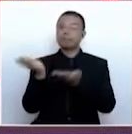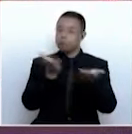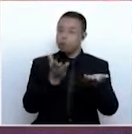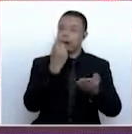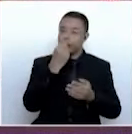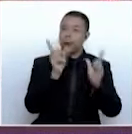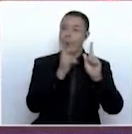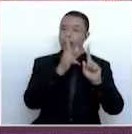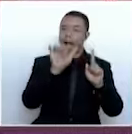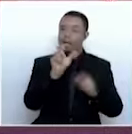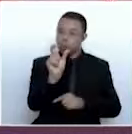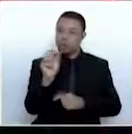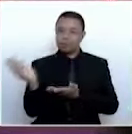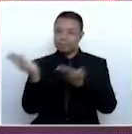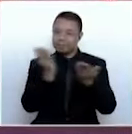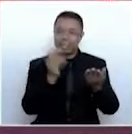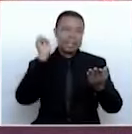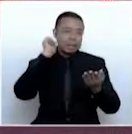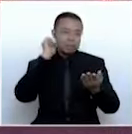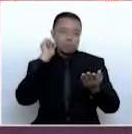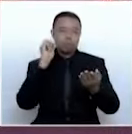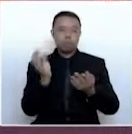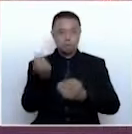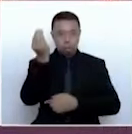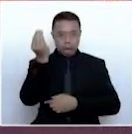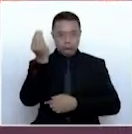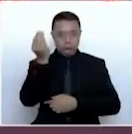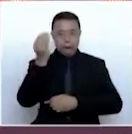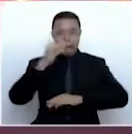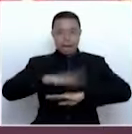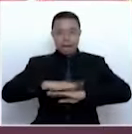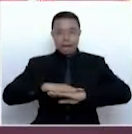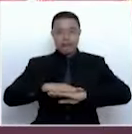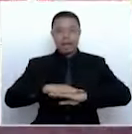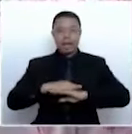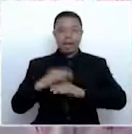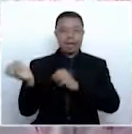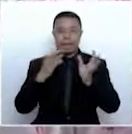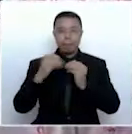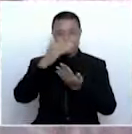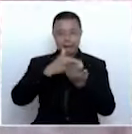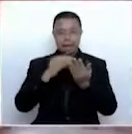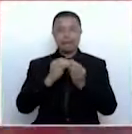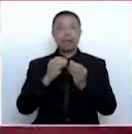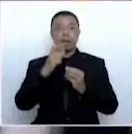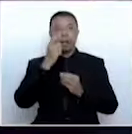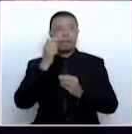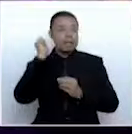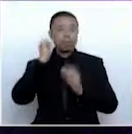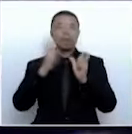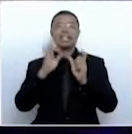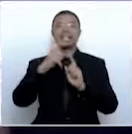silakan Bapak Wahyu Dinata dan ketua panelis debat pertama Profesor Dr. R. Siti Zuhro